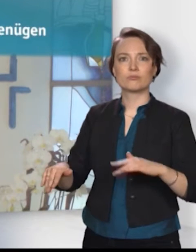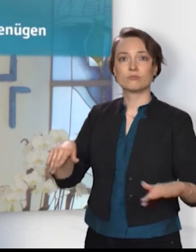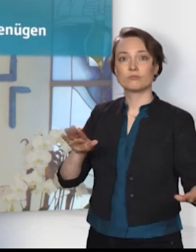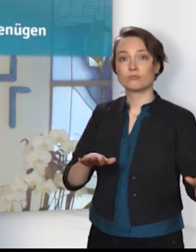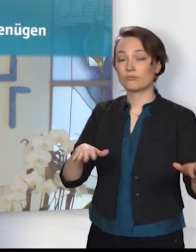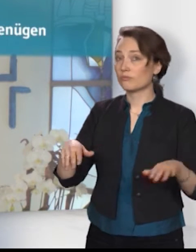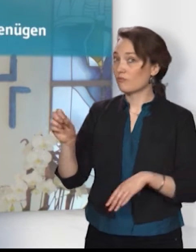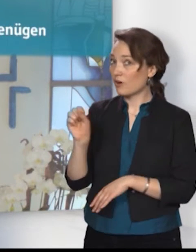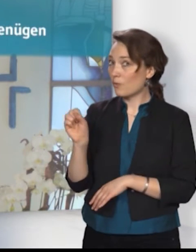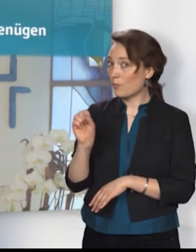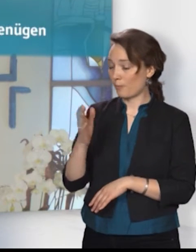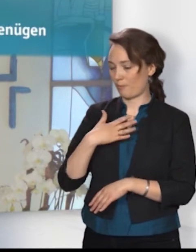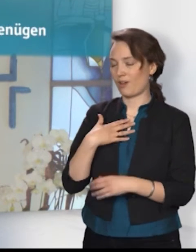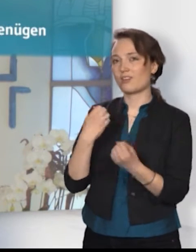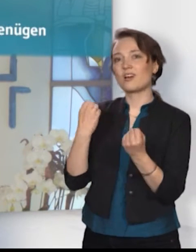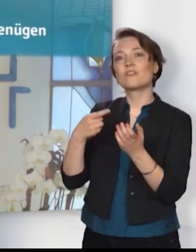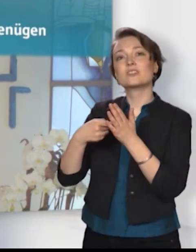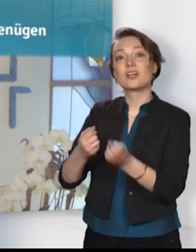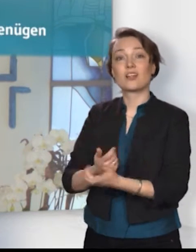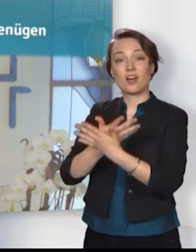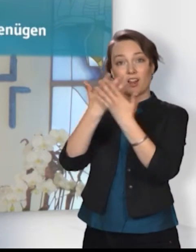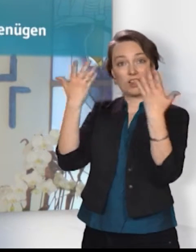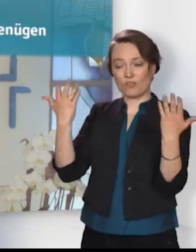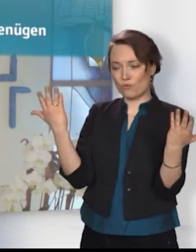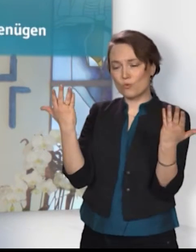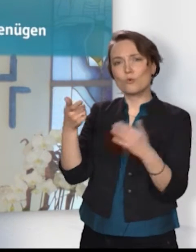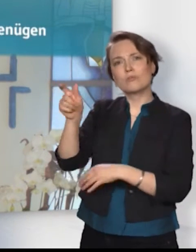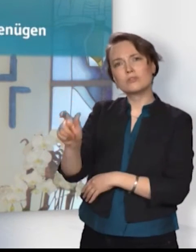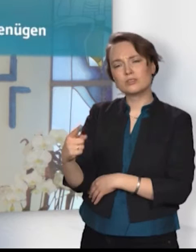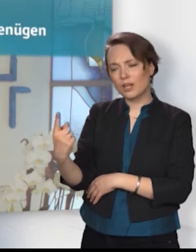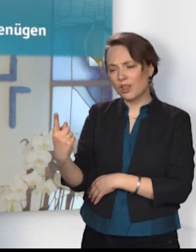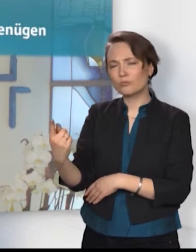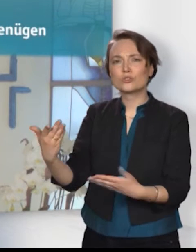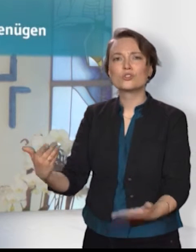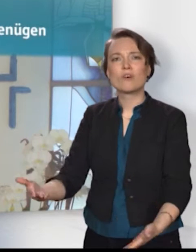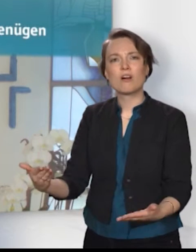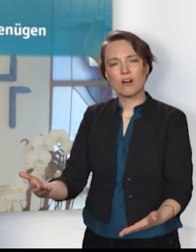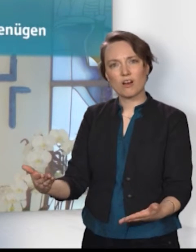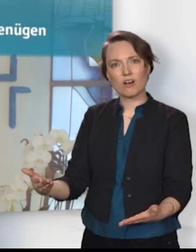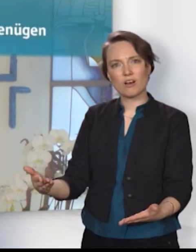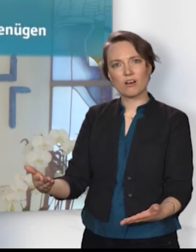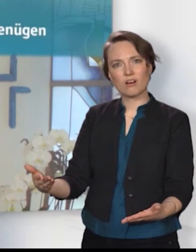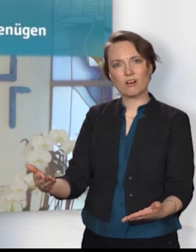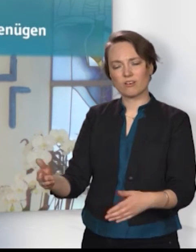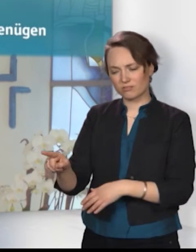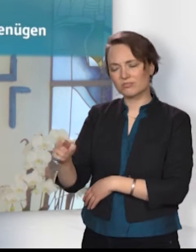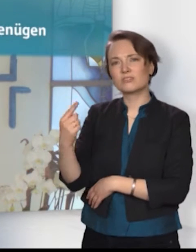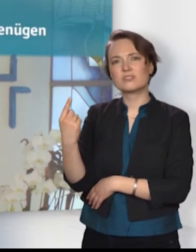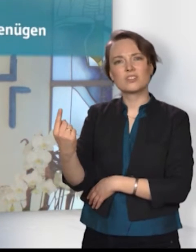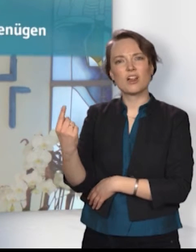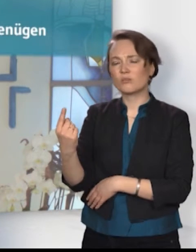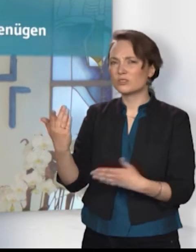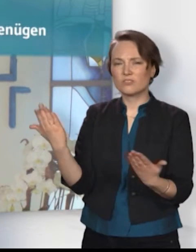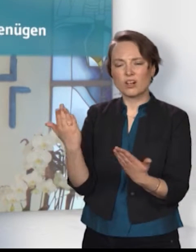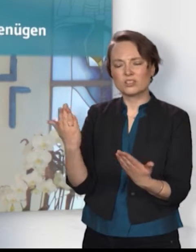Denn meine Kraft ist in den Schwachen mächtig und stark, in